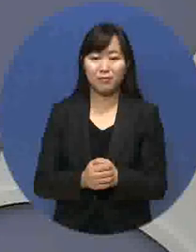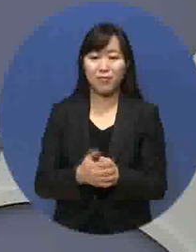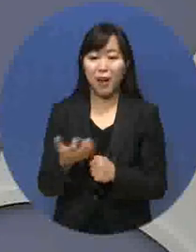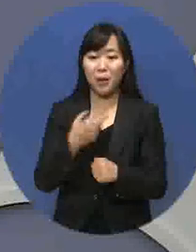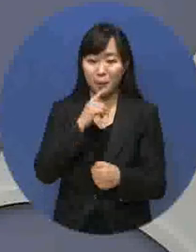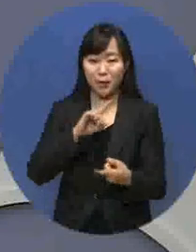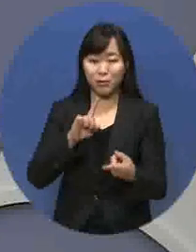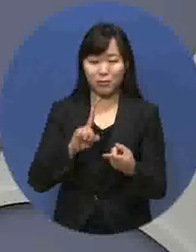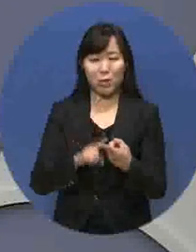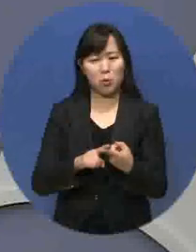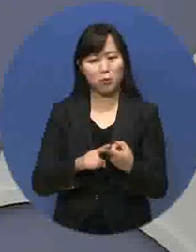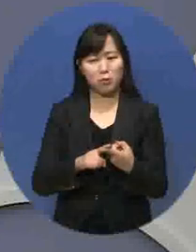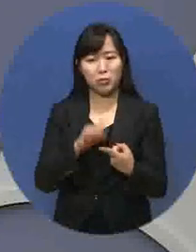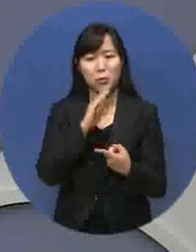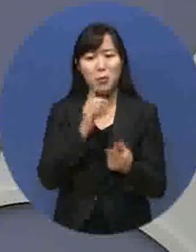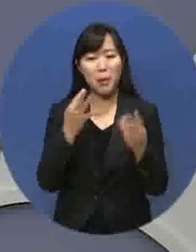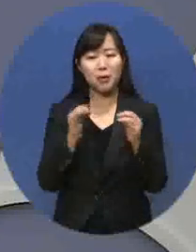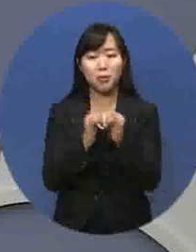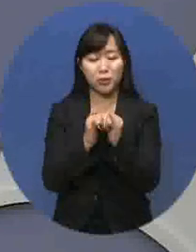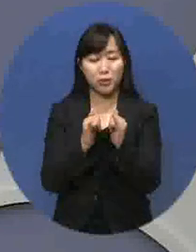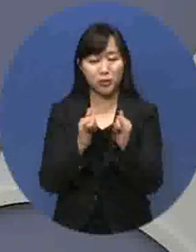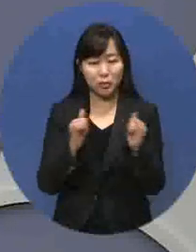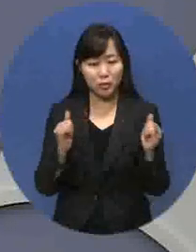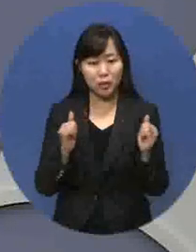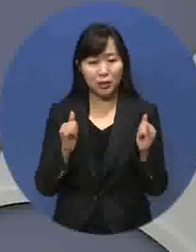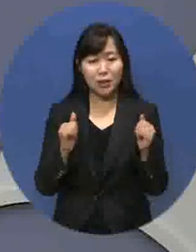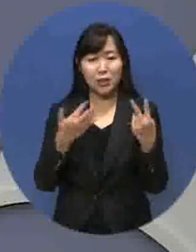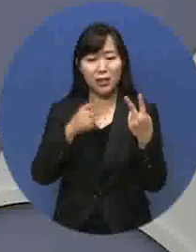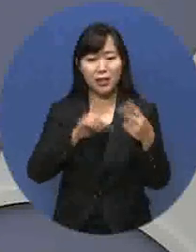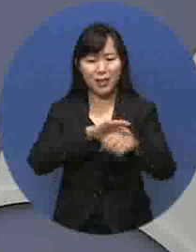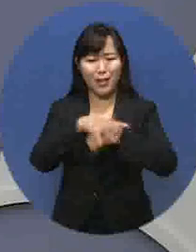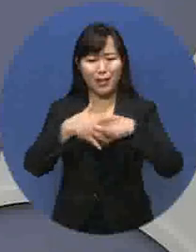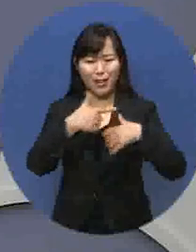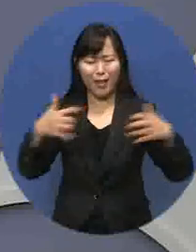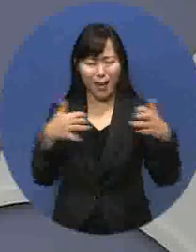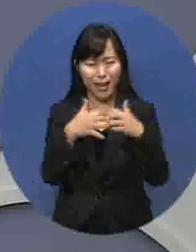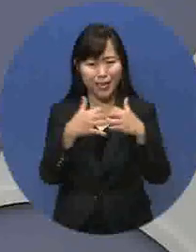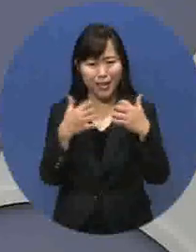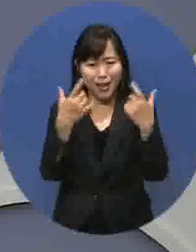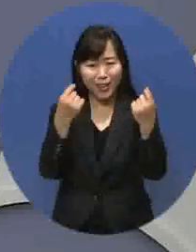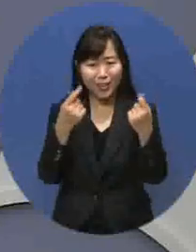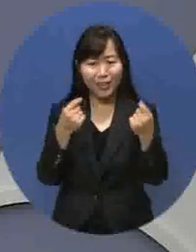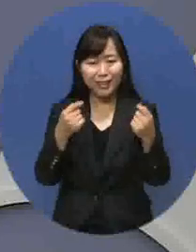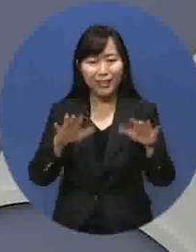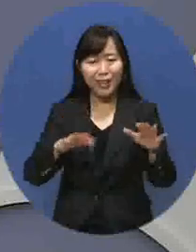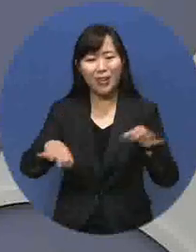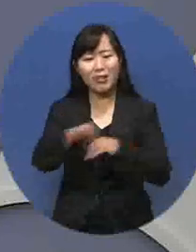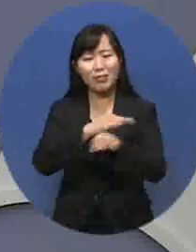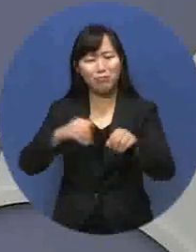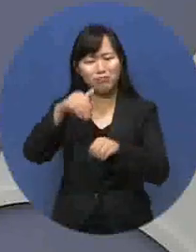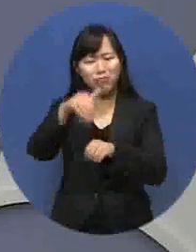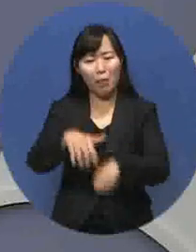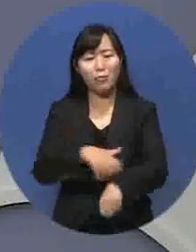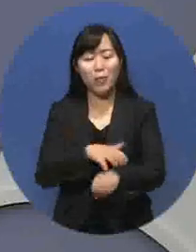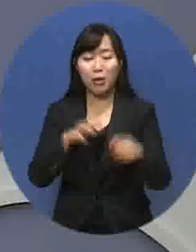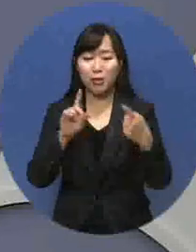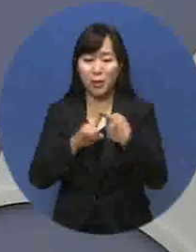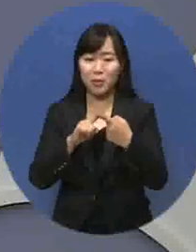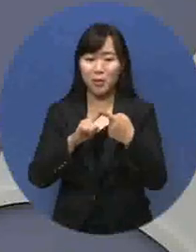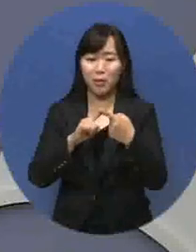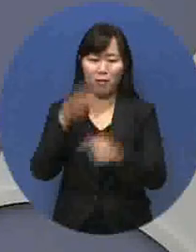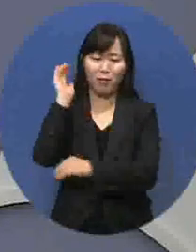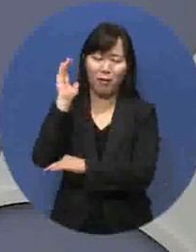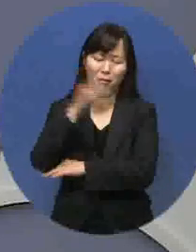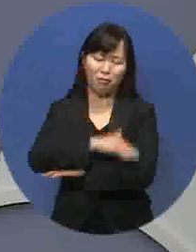방금 말씀하신 것처럼 사실 많은 분들이 거의 2차 세계대전에 맞먹는 경제적 후퇴와 뭐 이 불편함 같은 걸 많이 말씀하시고